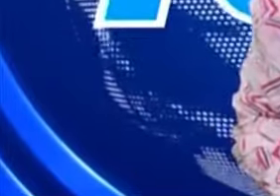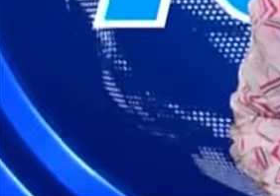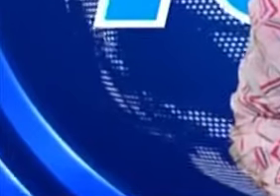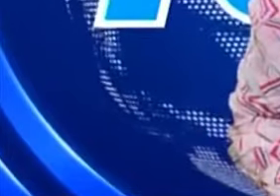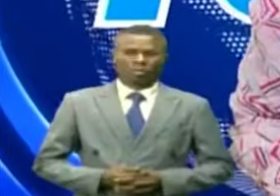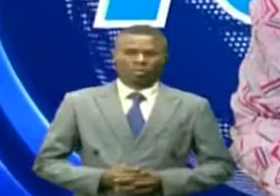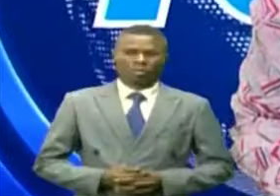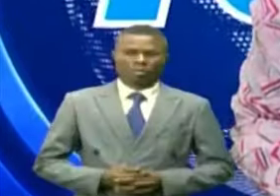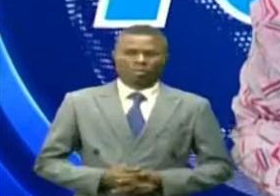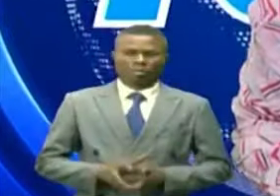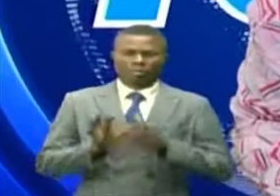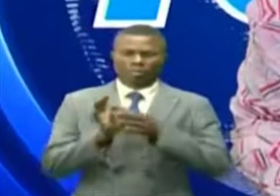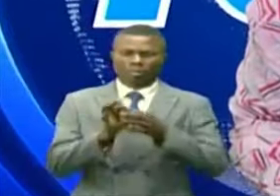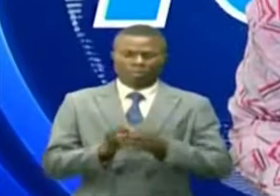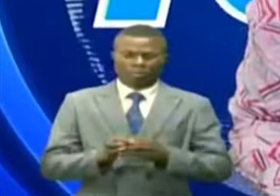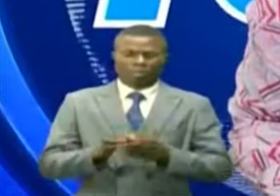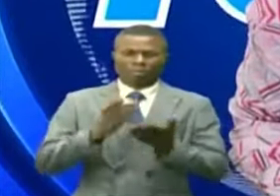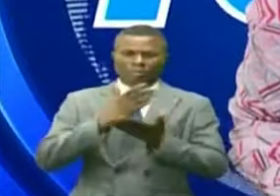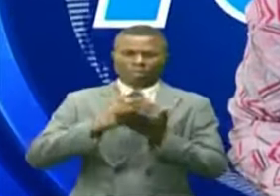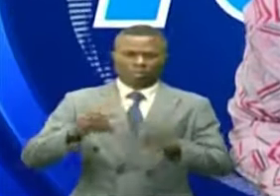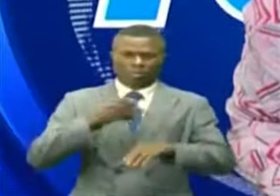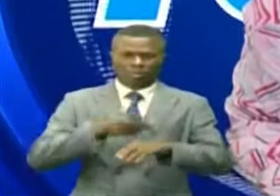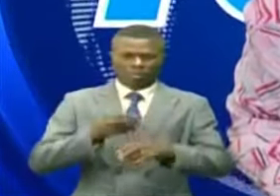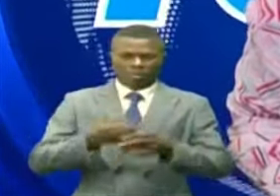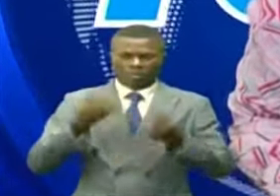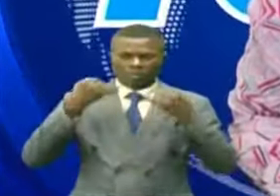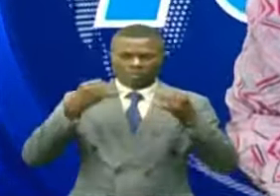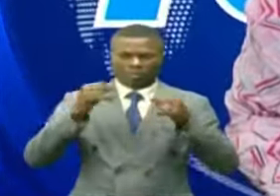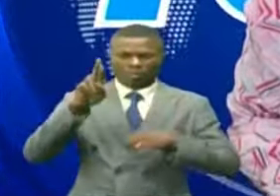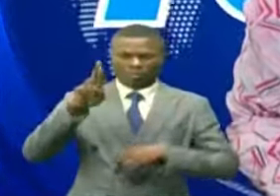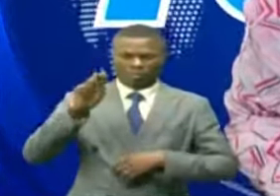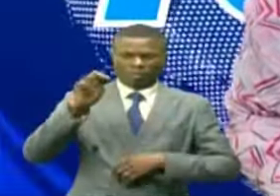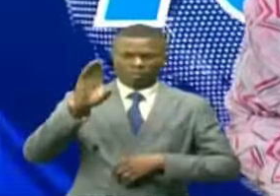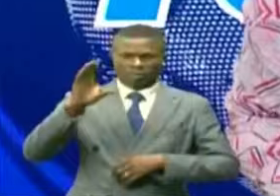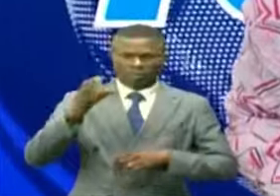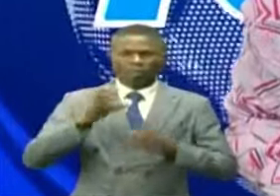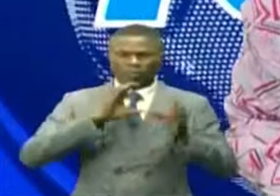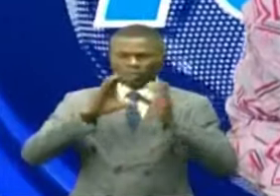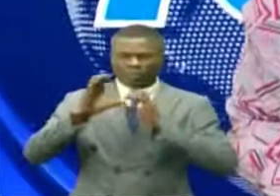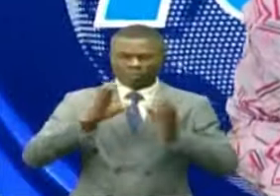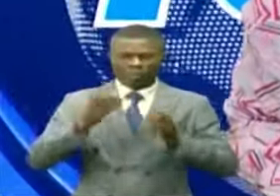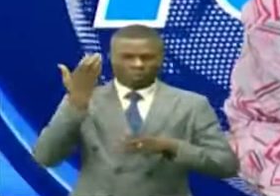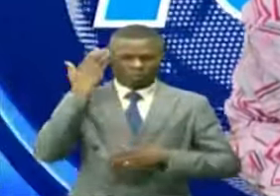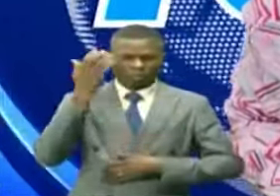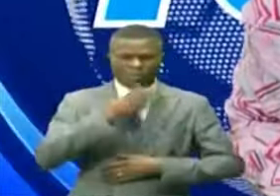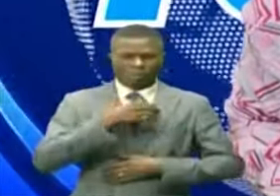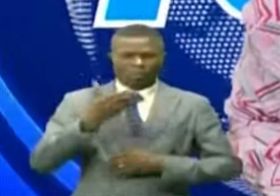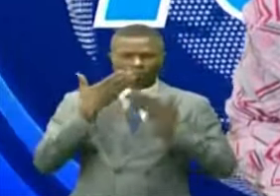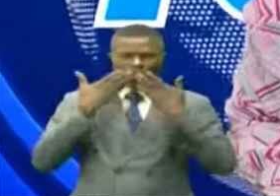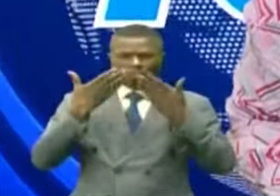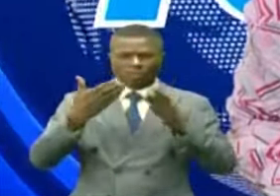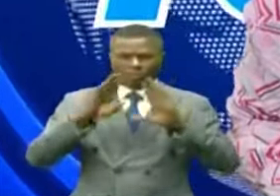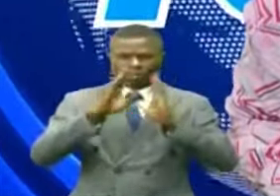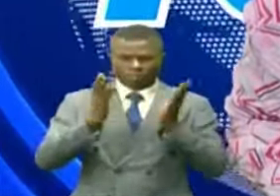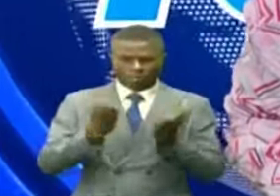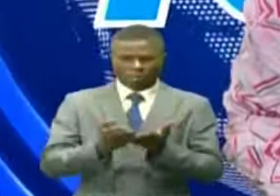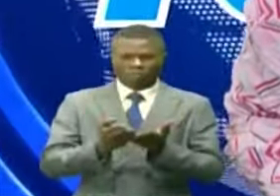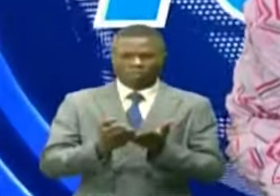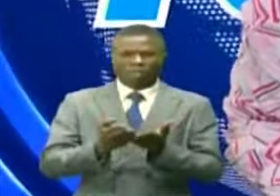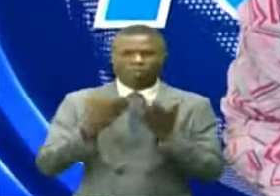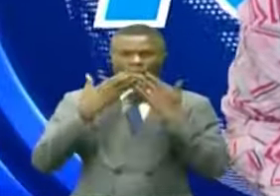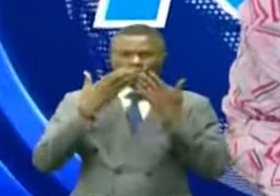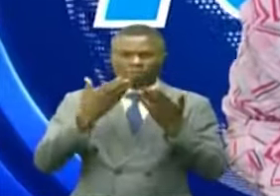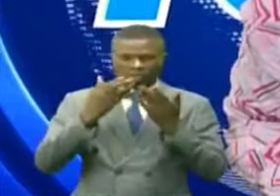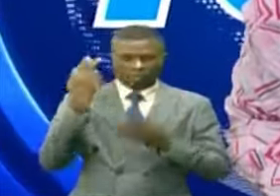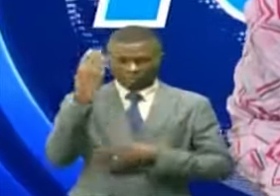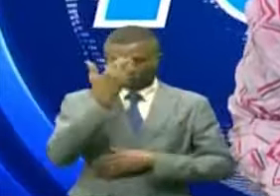nous sommes ensemble pour une demi-heure d'actualité sur la Radio Télévision nationale congolaise madame messieur bienvenue à tous et merci